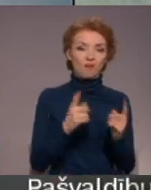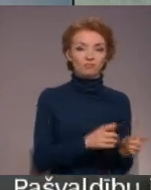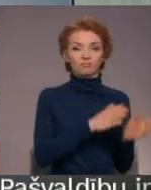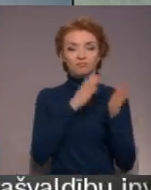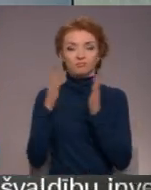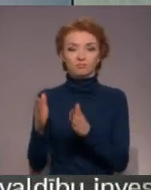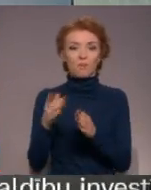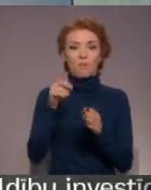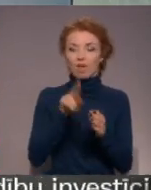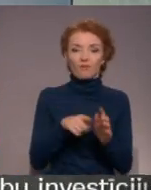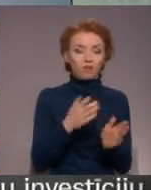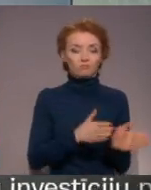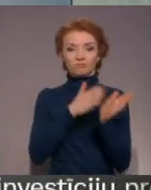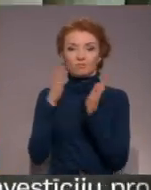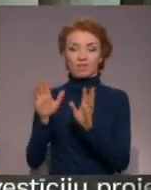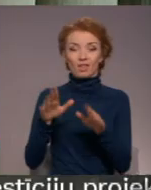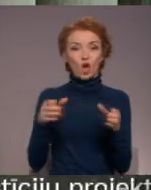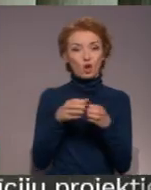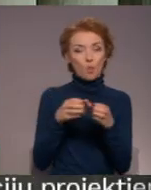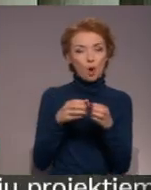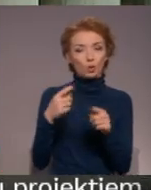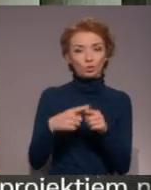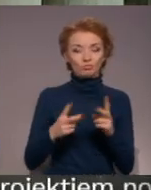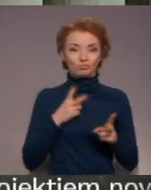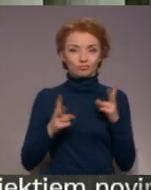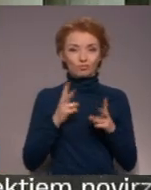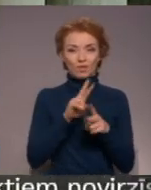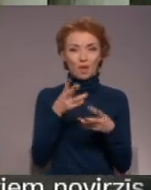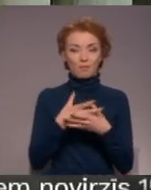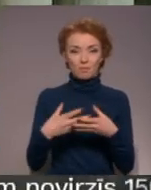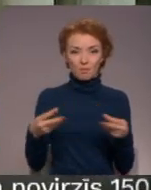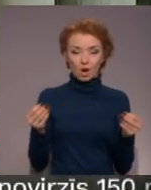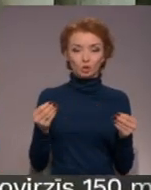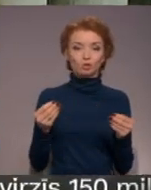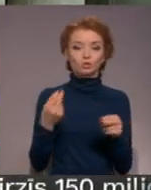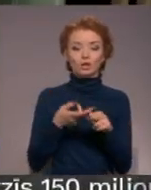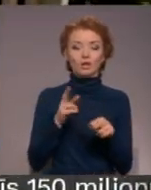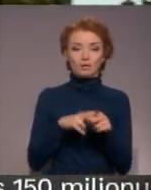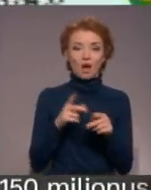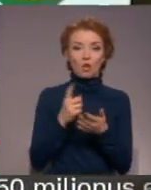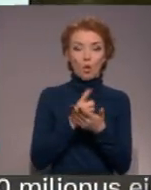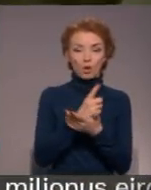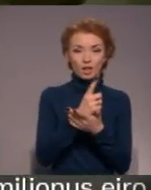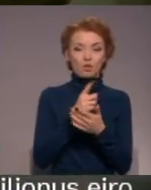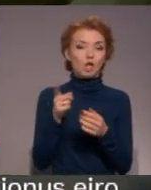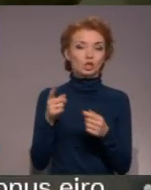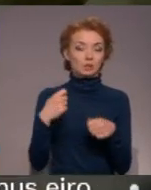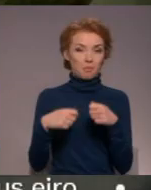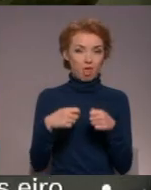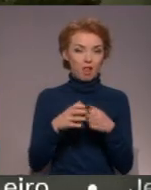mēneša uz mēnesi. Lai komandas un sacensību gars tomēr nepazustu, Balūžos aizsākt orientēšanās spēle QR kodu